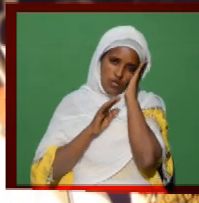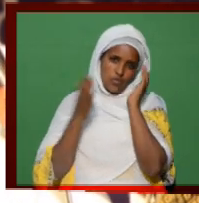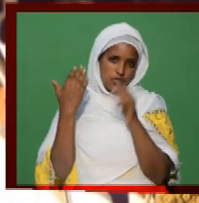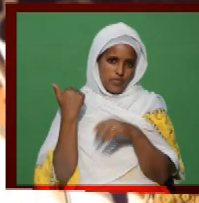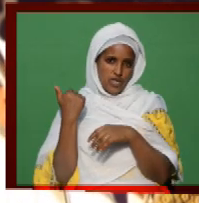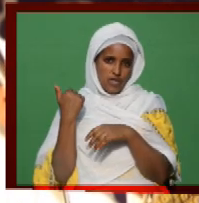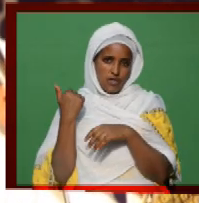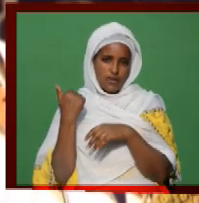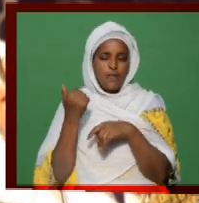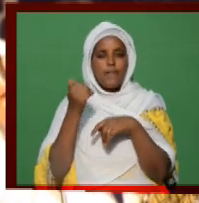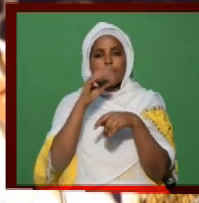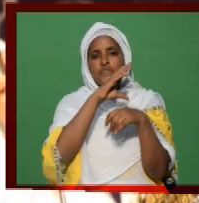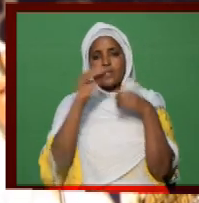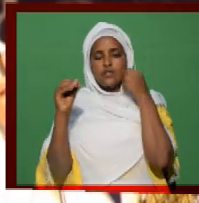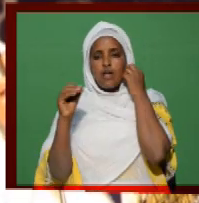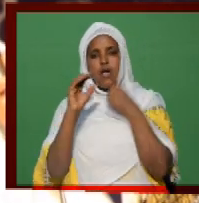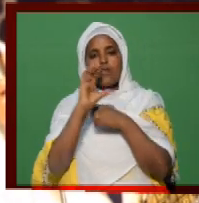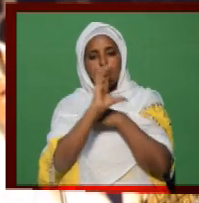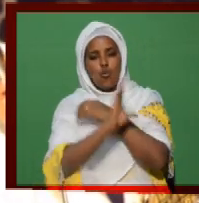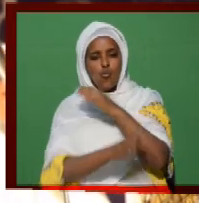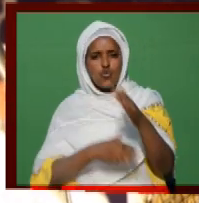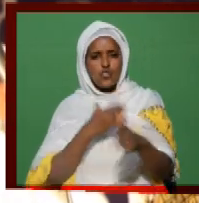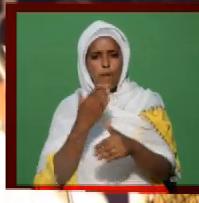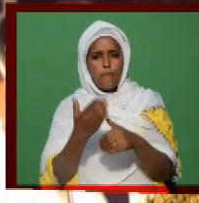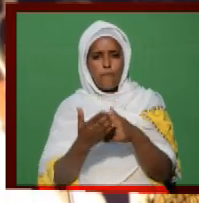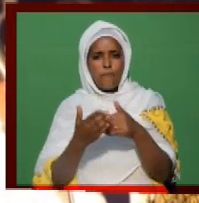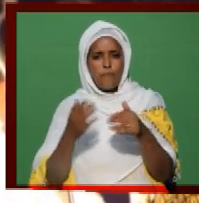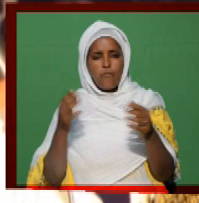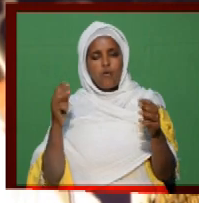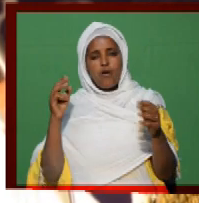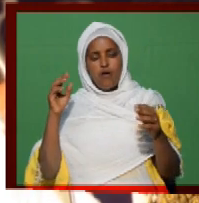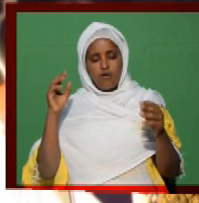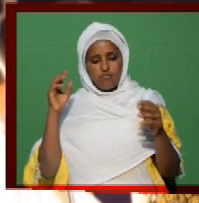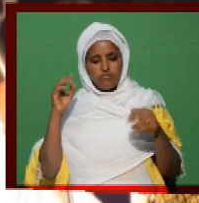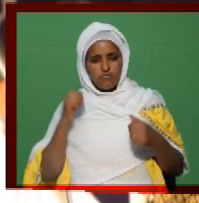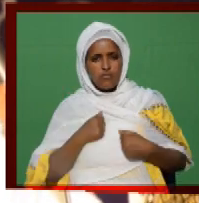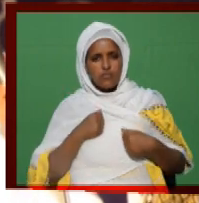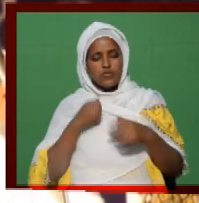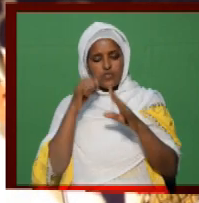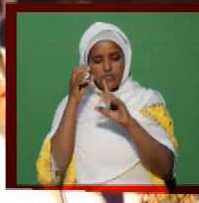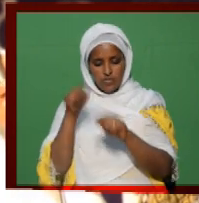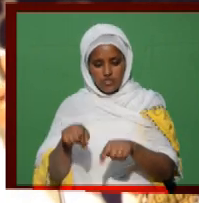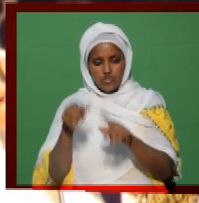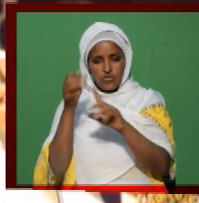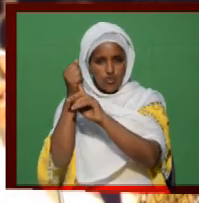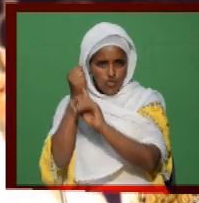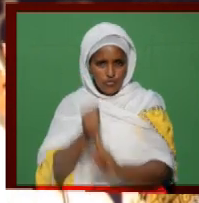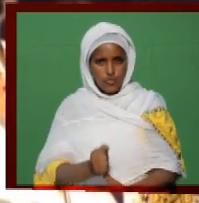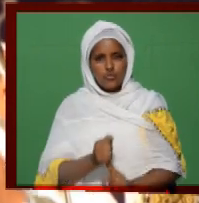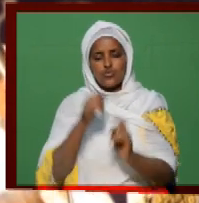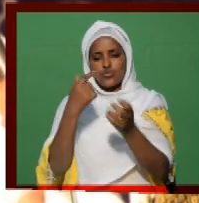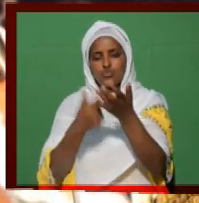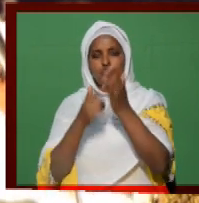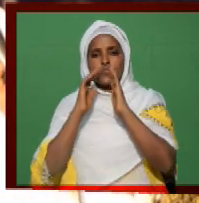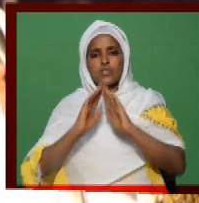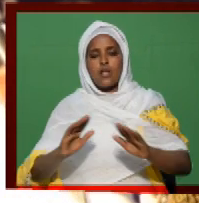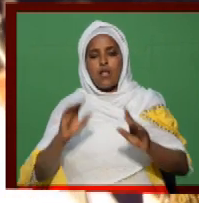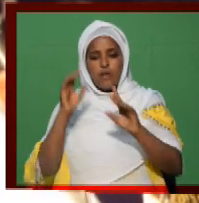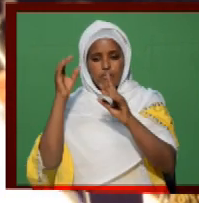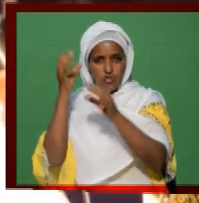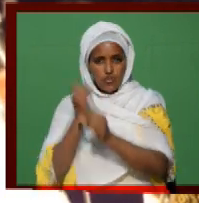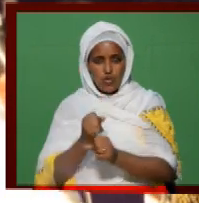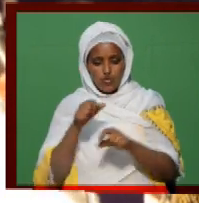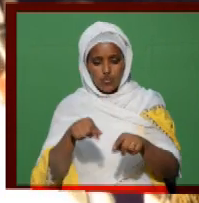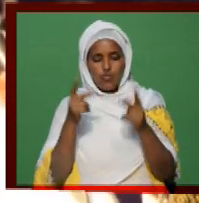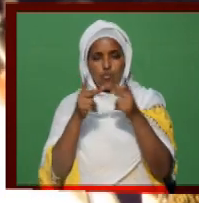አድረዋል እና የጎጃም አርበኞች እዚህ ይዘዋቸው የመጡም እነሱ ነበሩ። በሰላም ይዘዋቸው